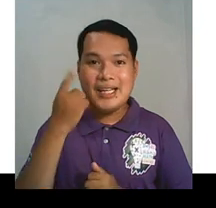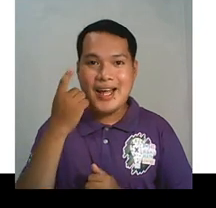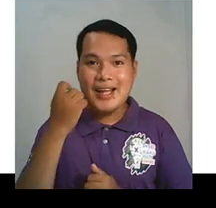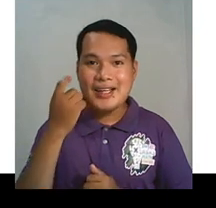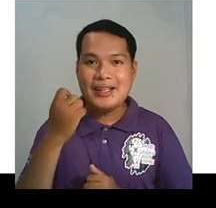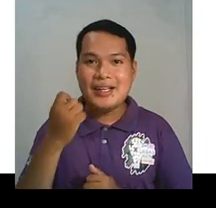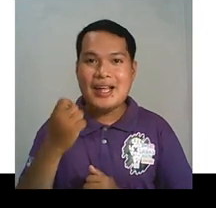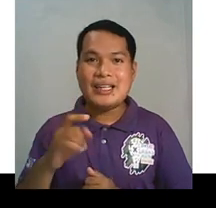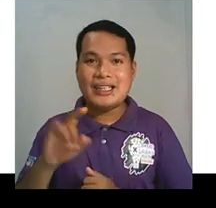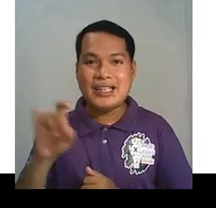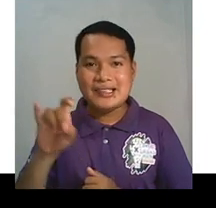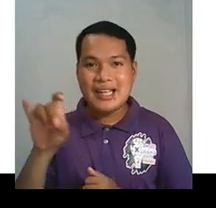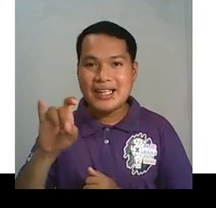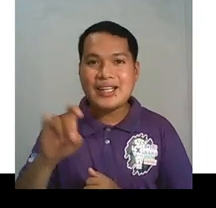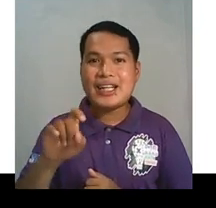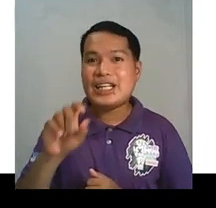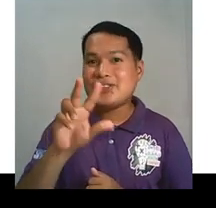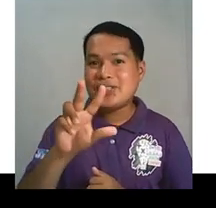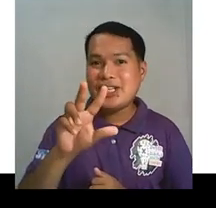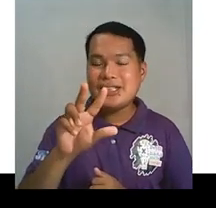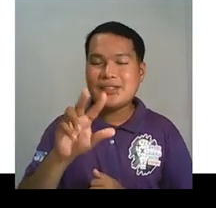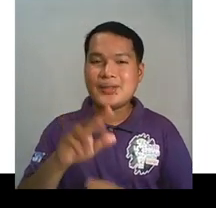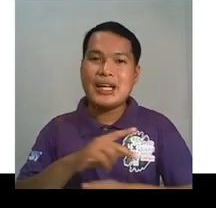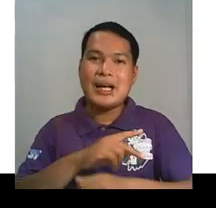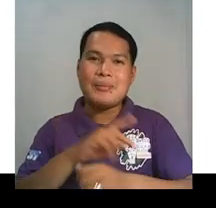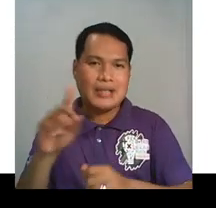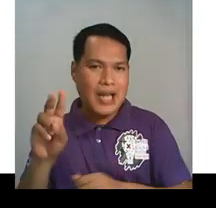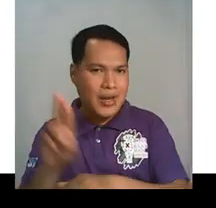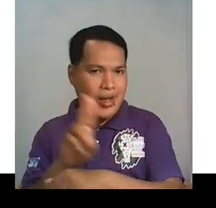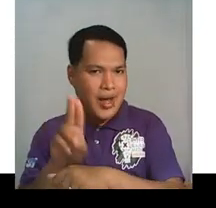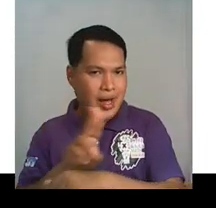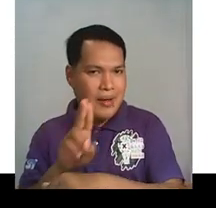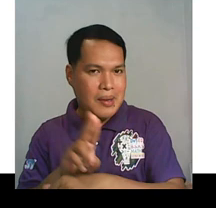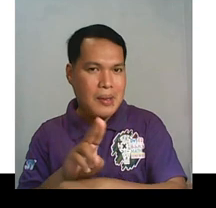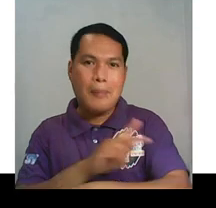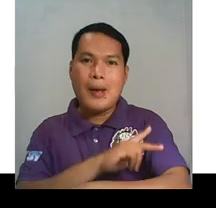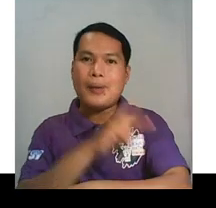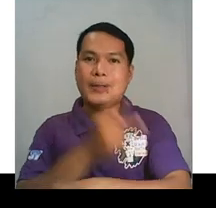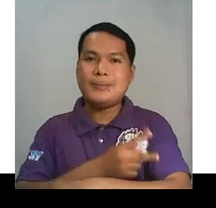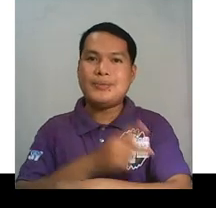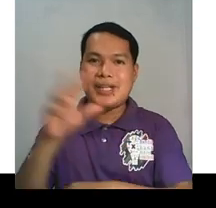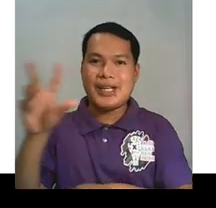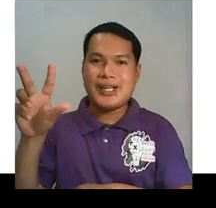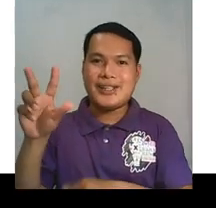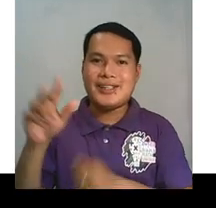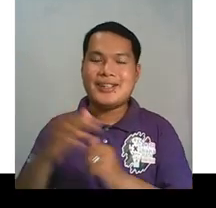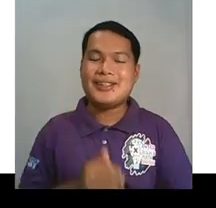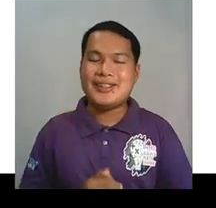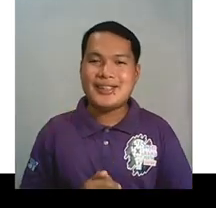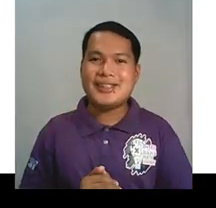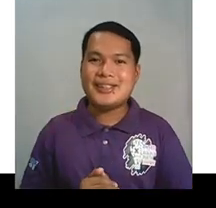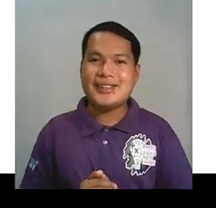kanina, ang index natin ay 3. So, gagamit tayo ng power of 3.